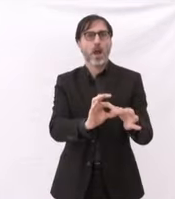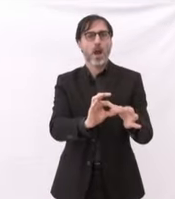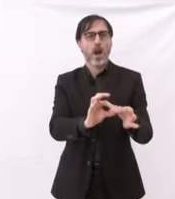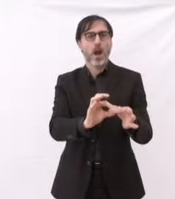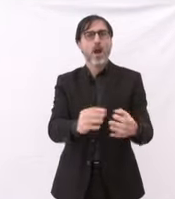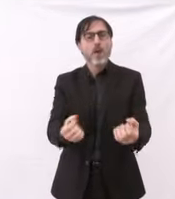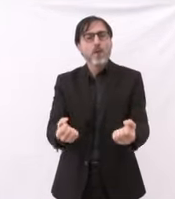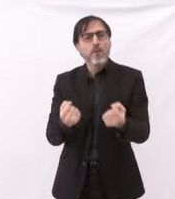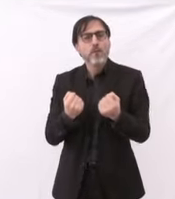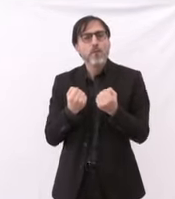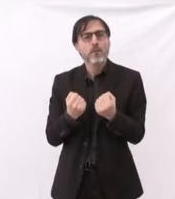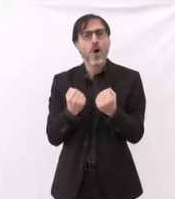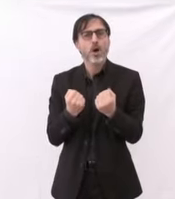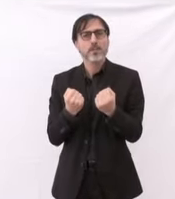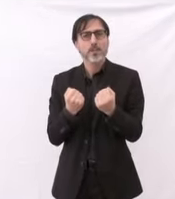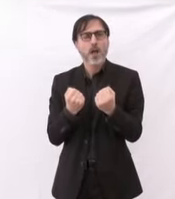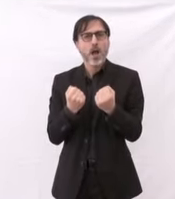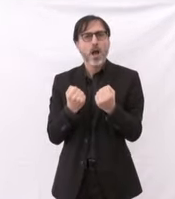Forza,